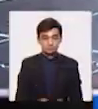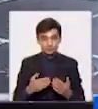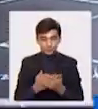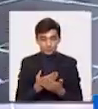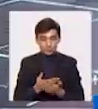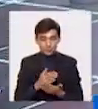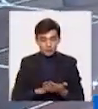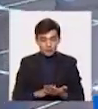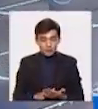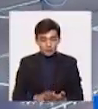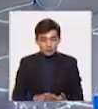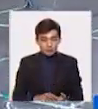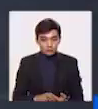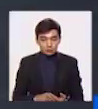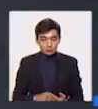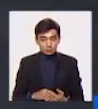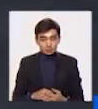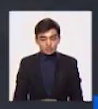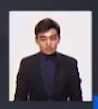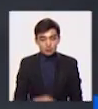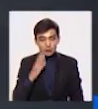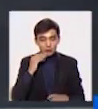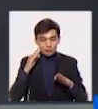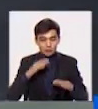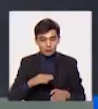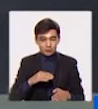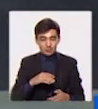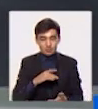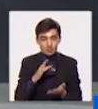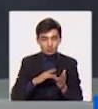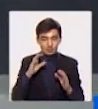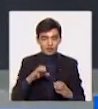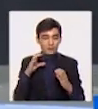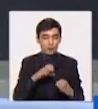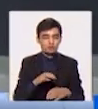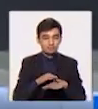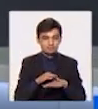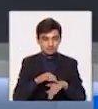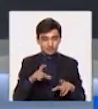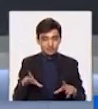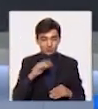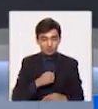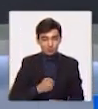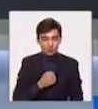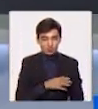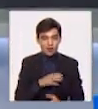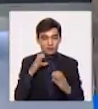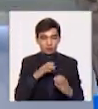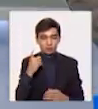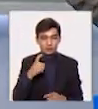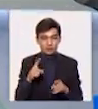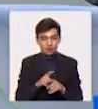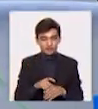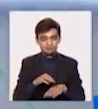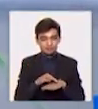Тікелей эфирде информбюро. Алматыда қалааралық жолаушы тасымалдаушылар наразылық білдіріп жатыр. Автобус иелері тасымалды